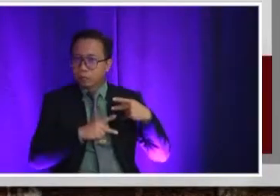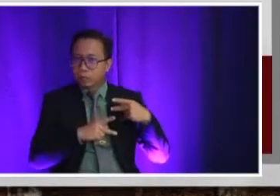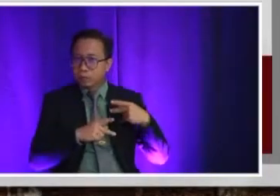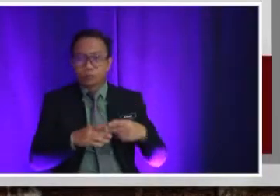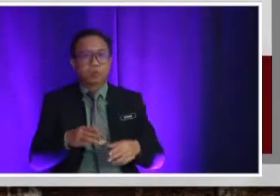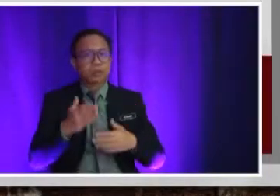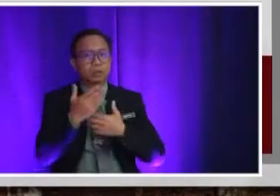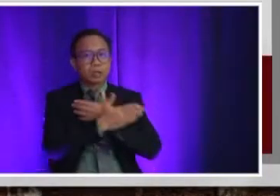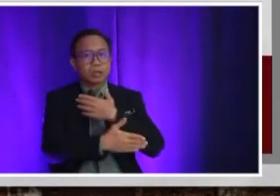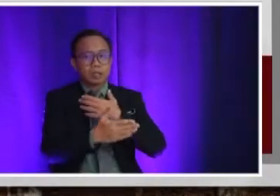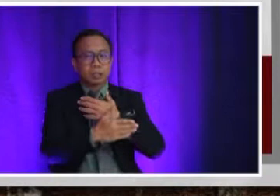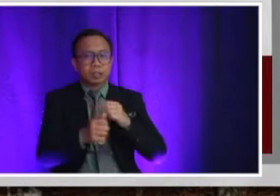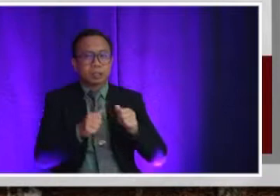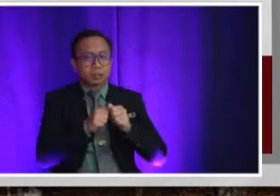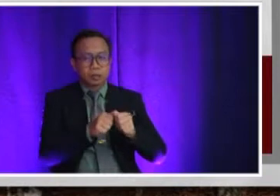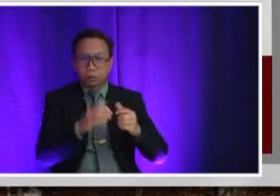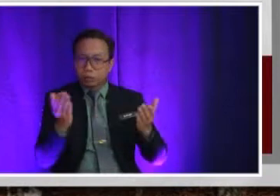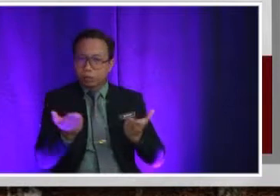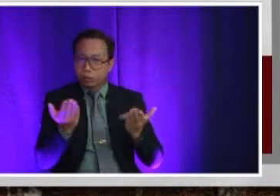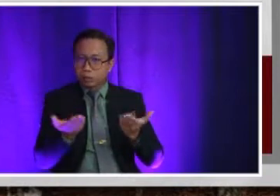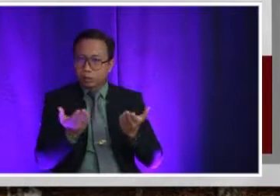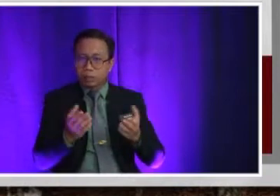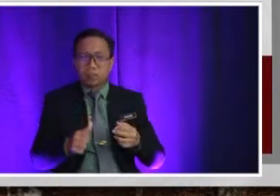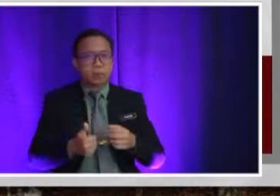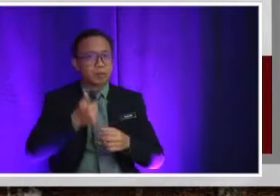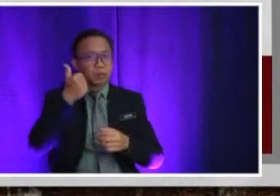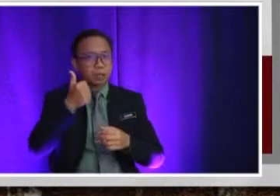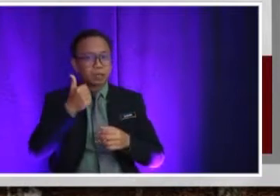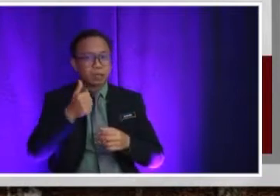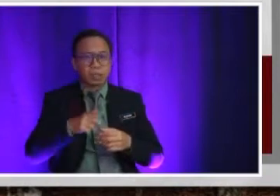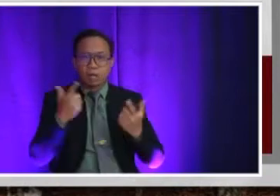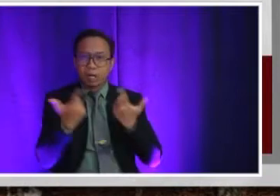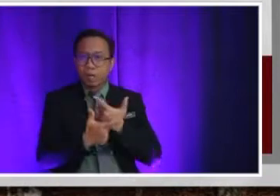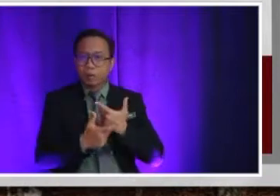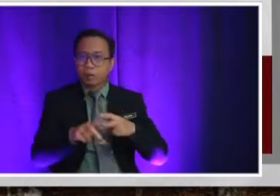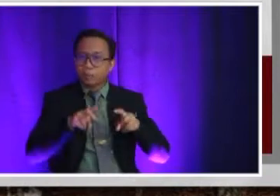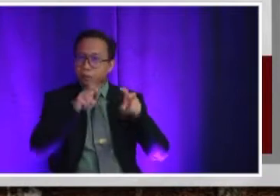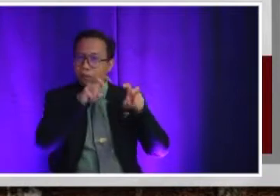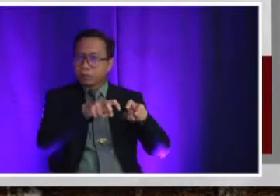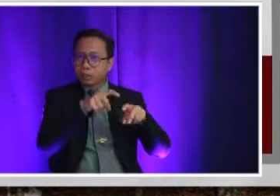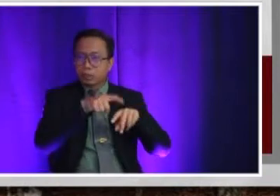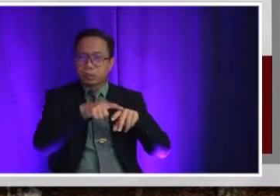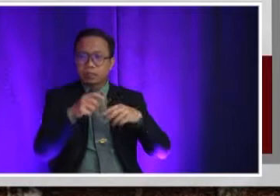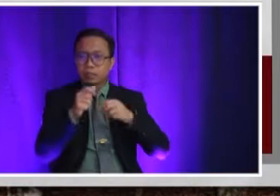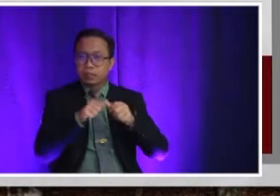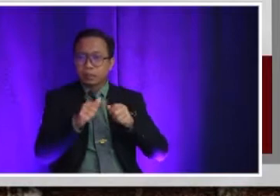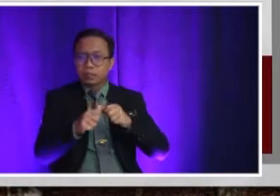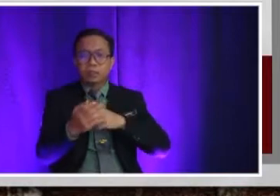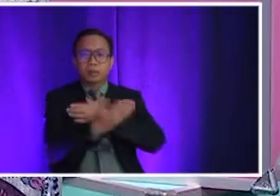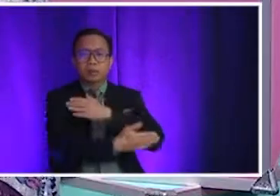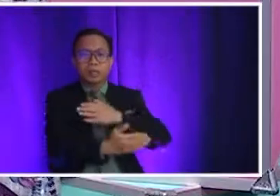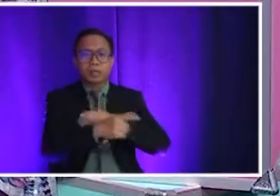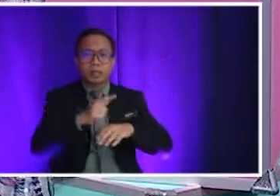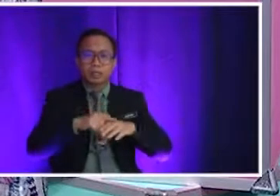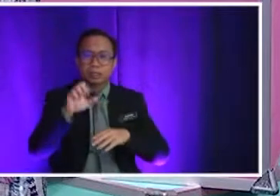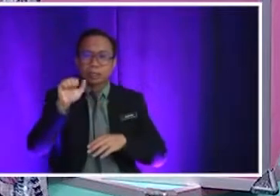menggeser pengikut komunis memperhebat perjuangan menentang penjajah di setiap negara Asia